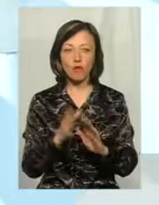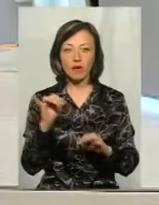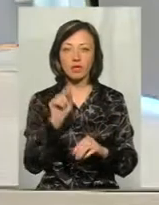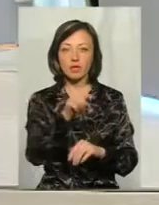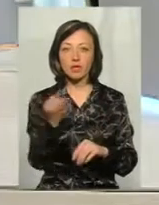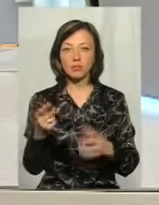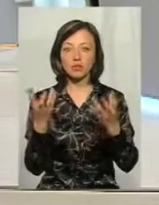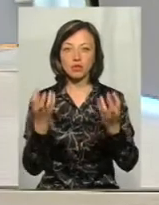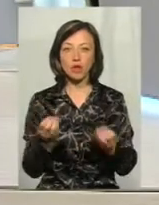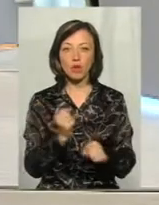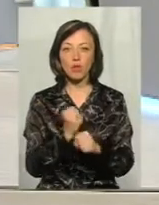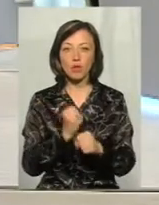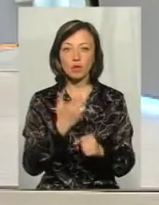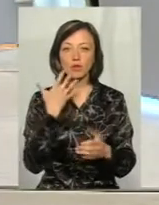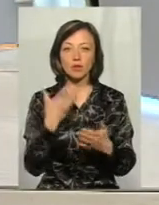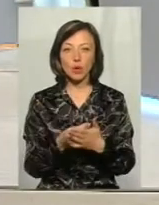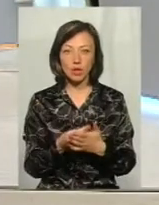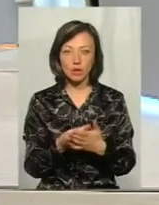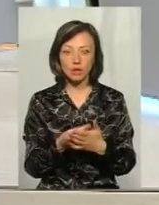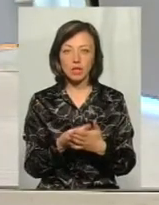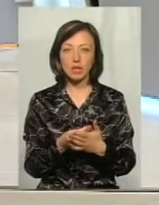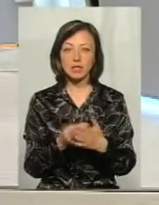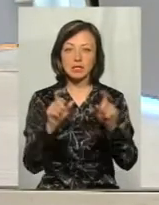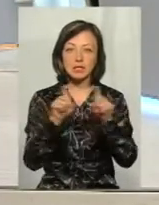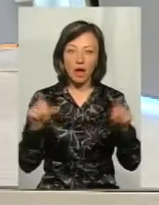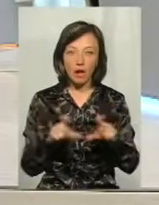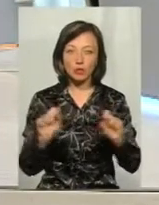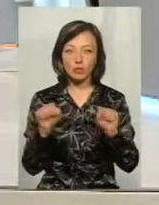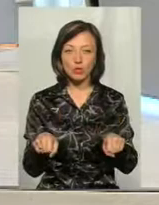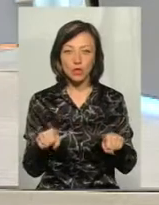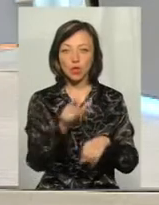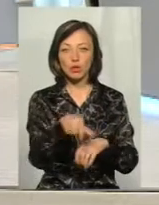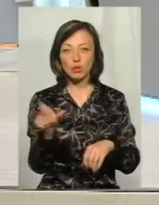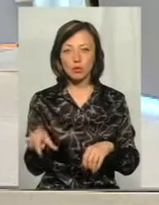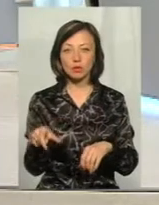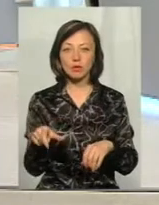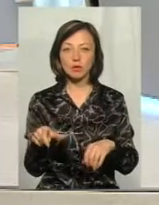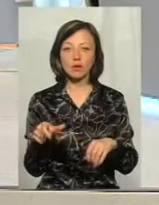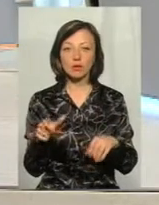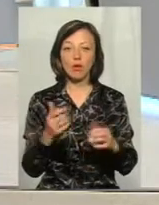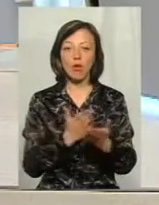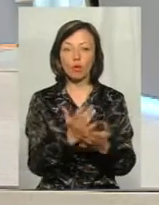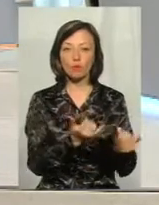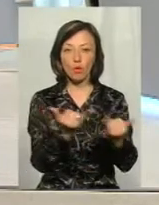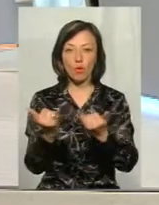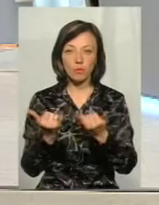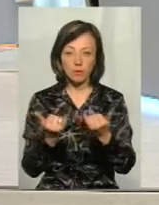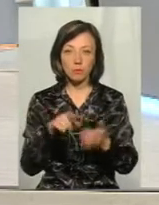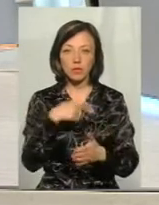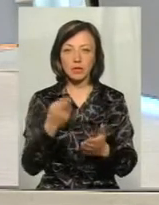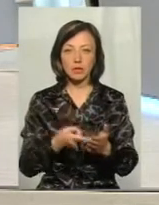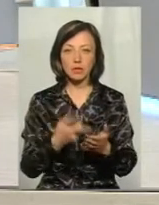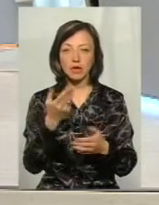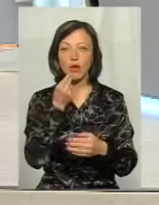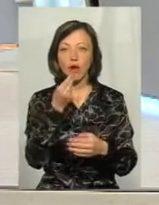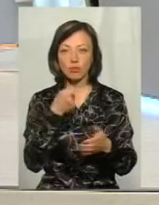там ще якісь там роблять свої там заклади для того, щоб могли б на перший випадок людей обслуговувати в питанні